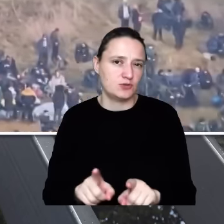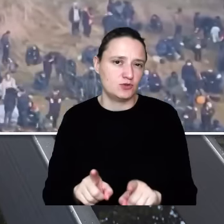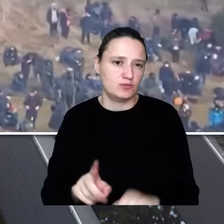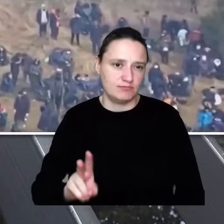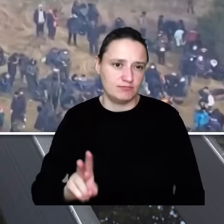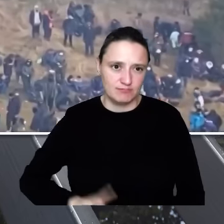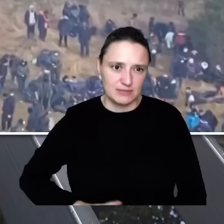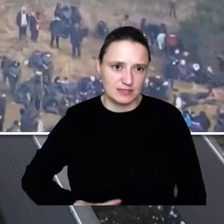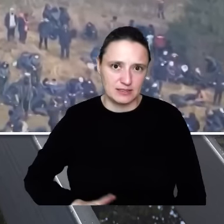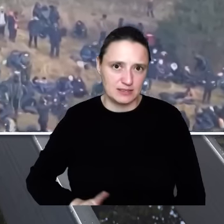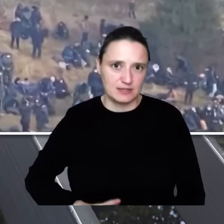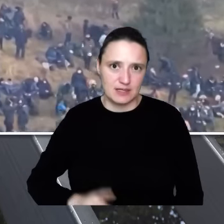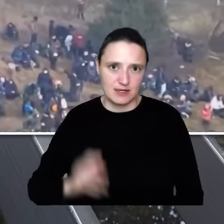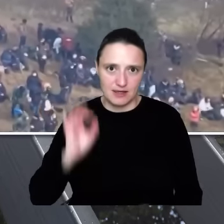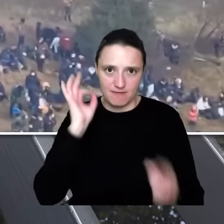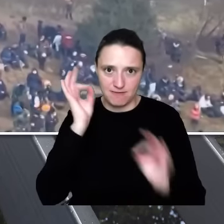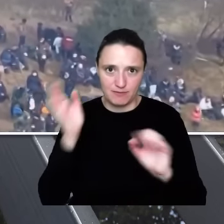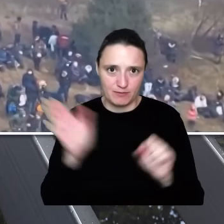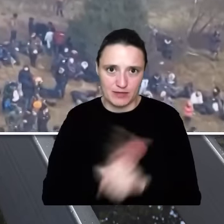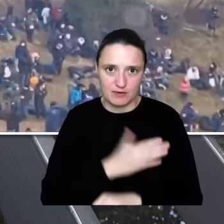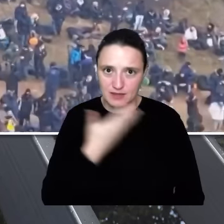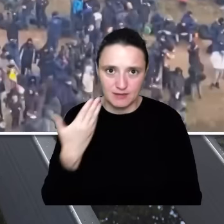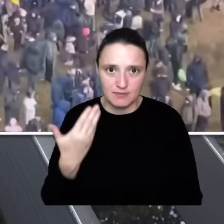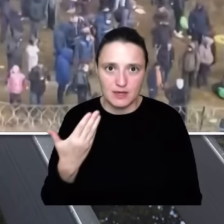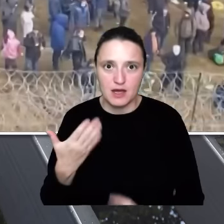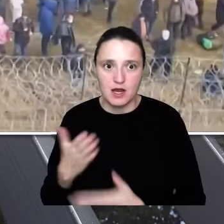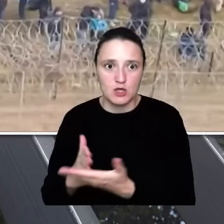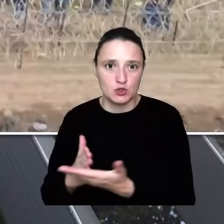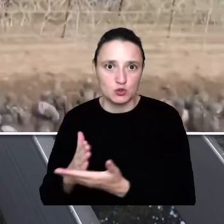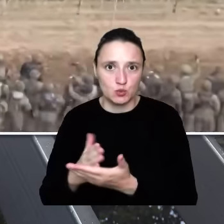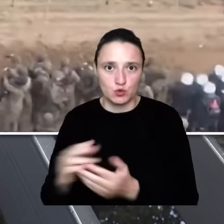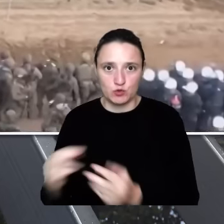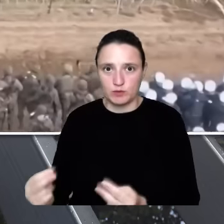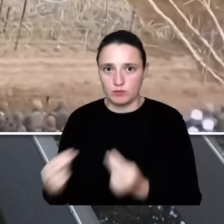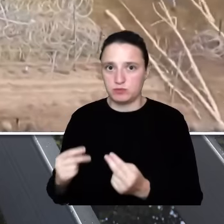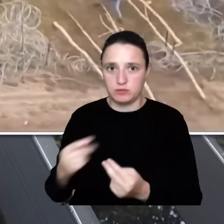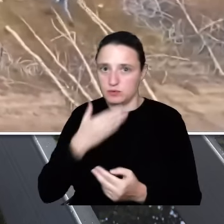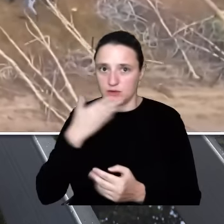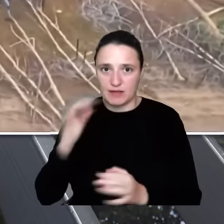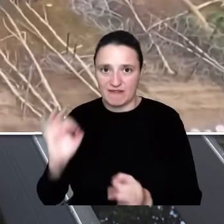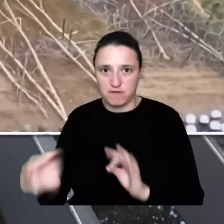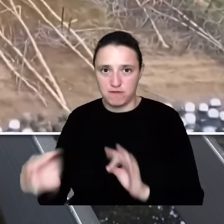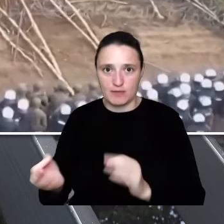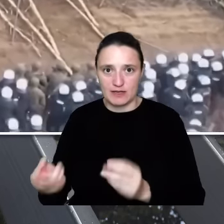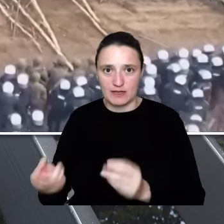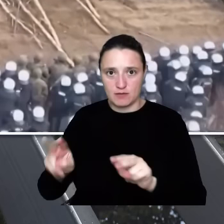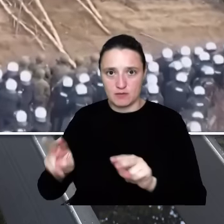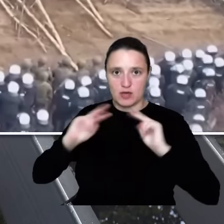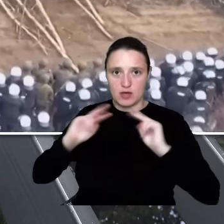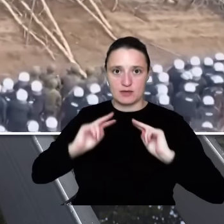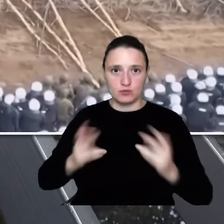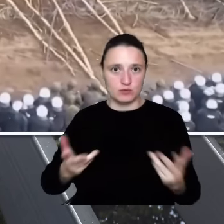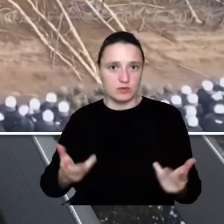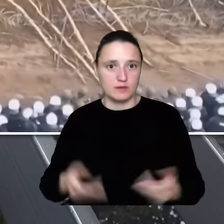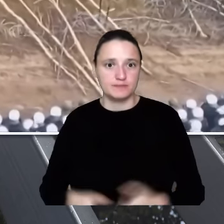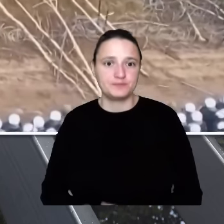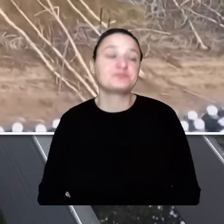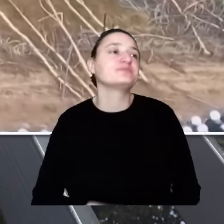jest informowany przez służby swoje podległe. Krótko mówiąc, no jest to Piotrze, ale wiesz, co tutaj